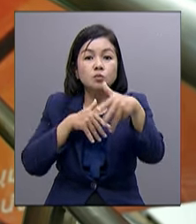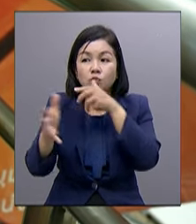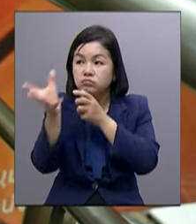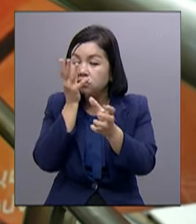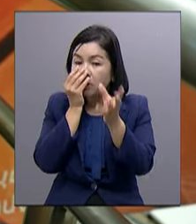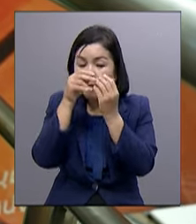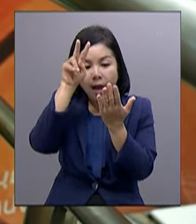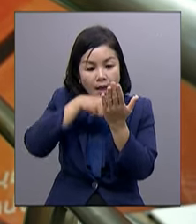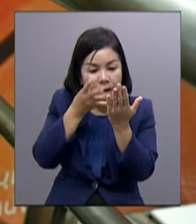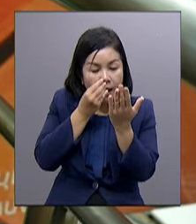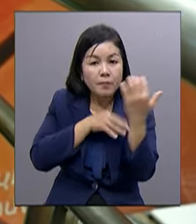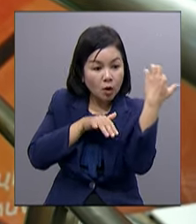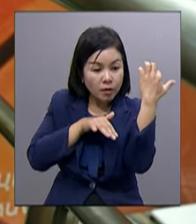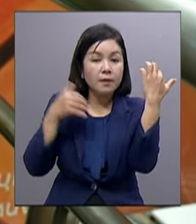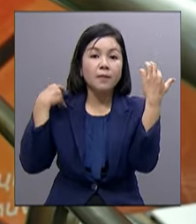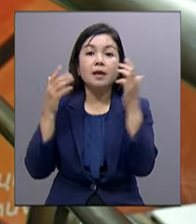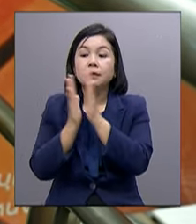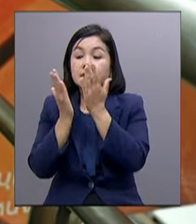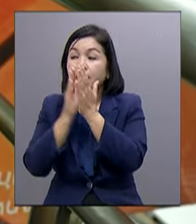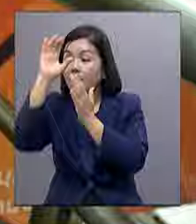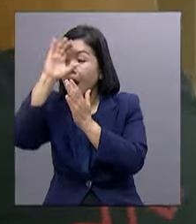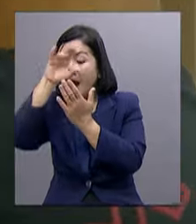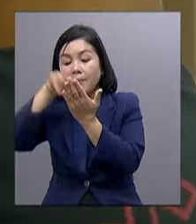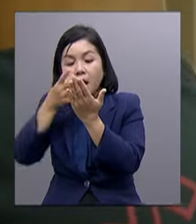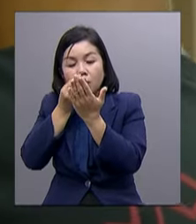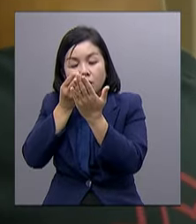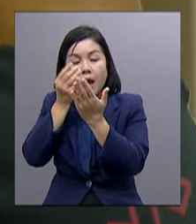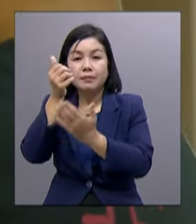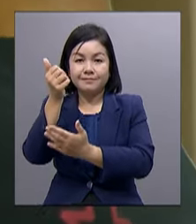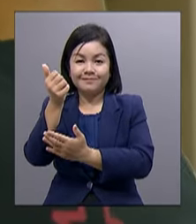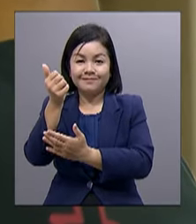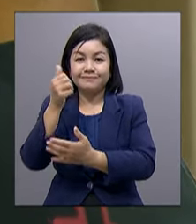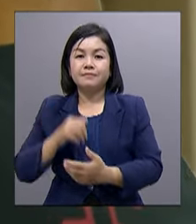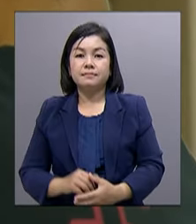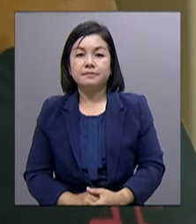ในมีทั้งคอมพิวเตอร์แล้วก็หนังสือหาข้อมูลได้เยอะเลยอะค่ะ